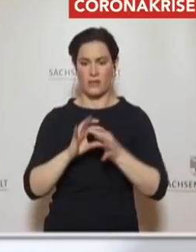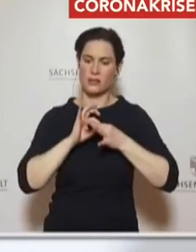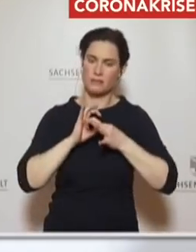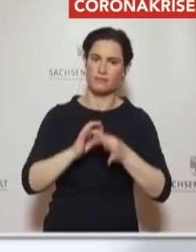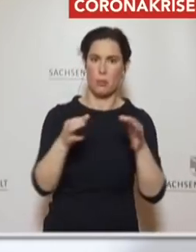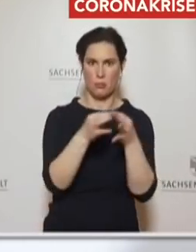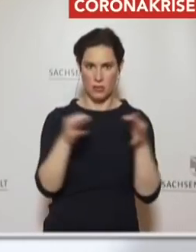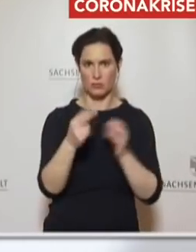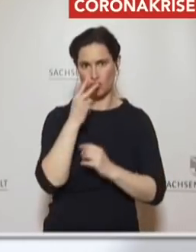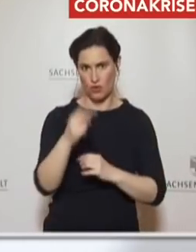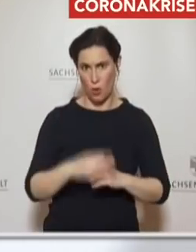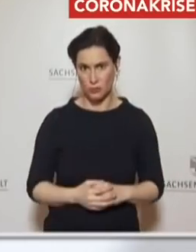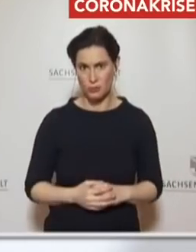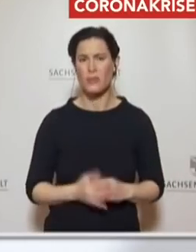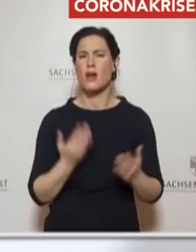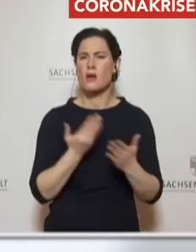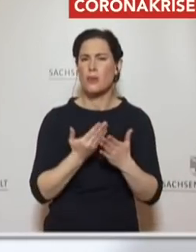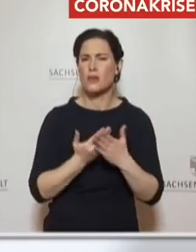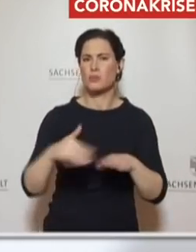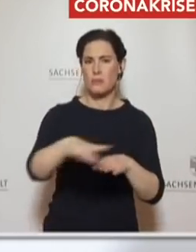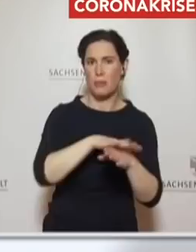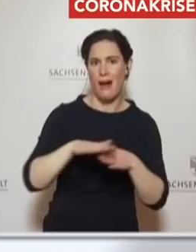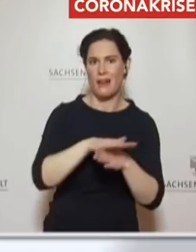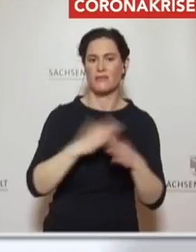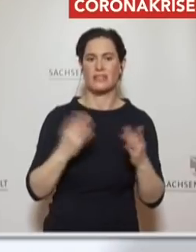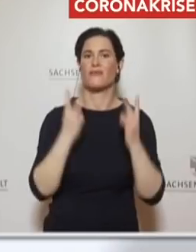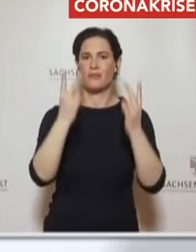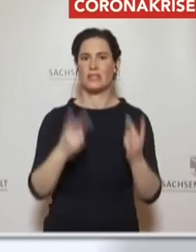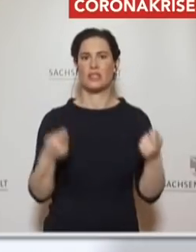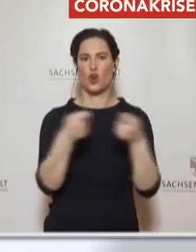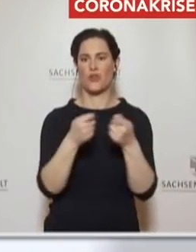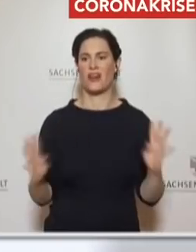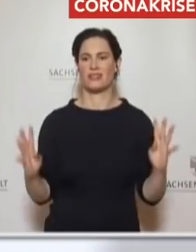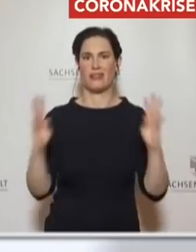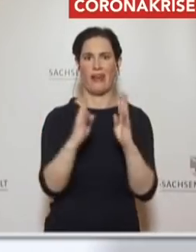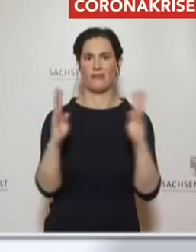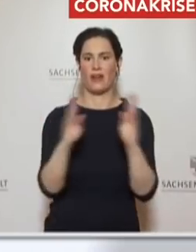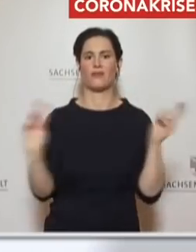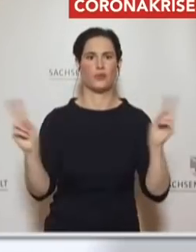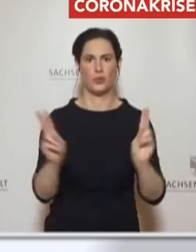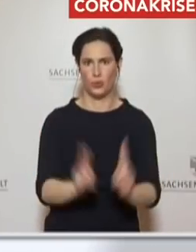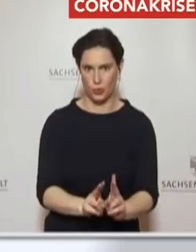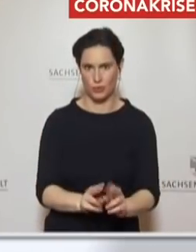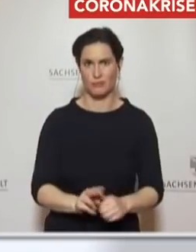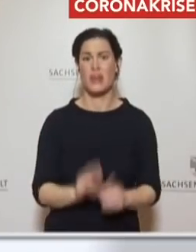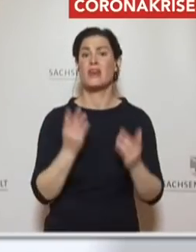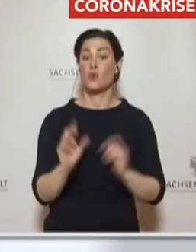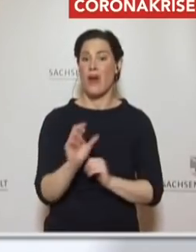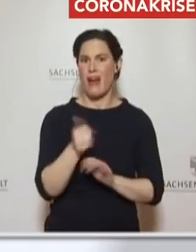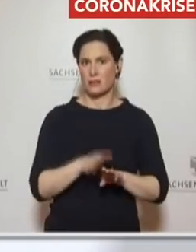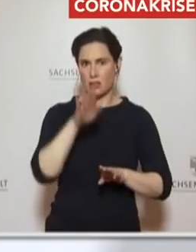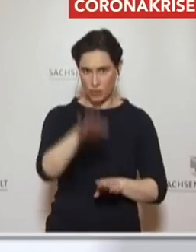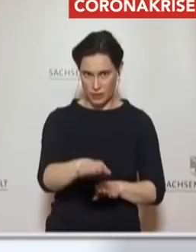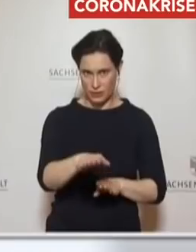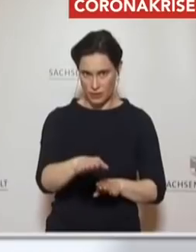Das heißt, mehrheitlich im Bereich der reduzierten Kontakte. Das heißt, die Kontaktbeschränkungen sind das erste